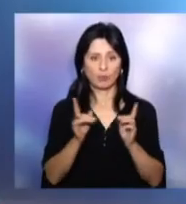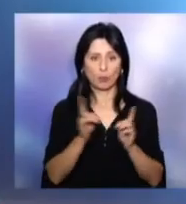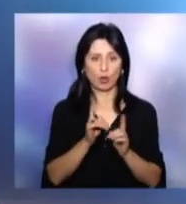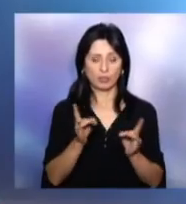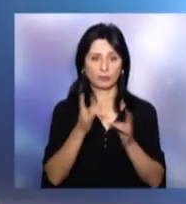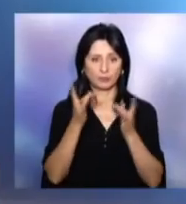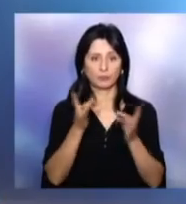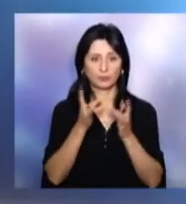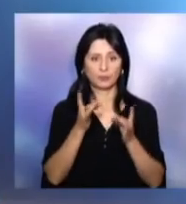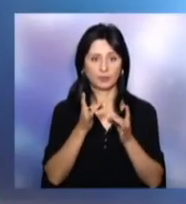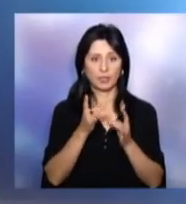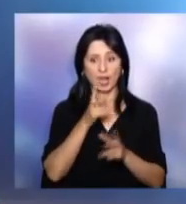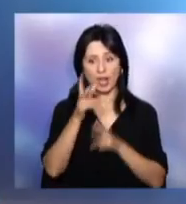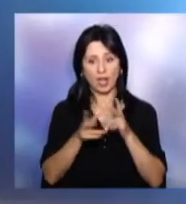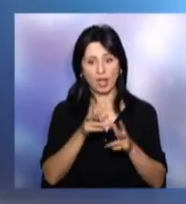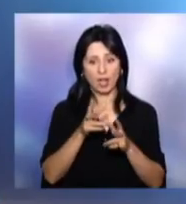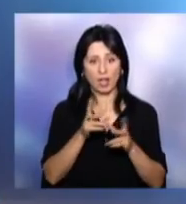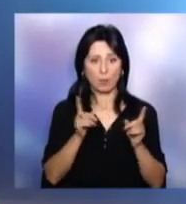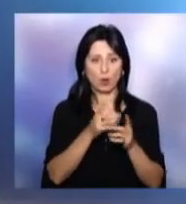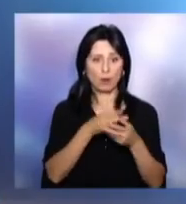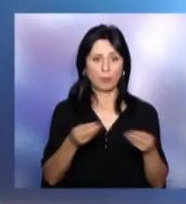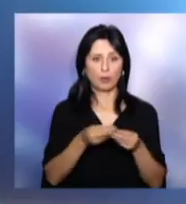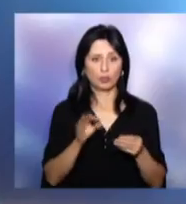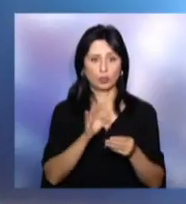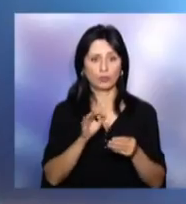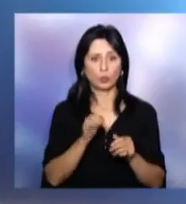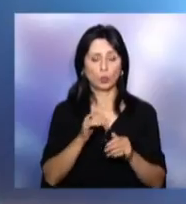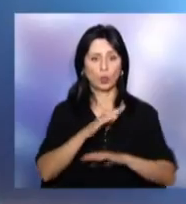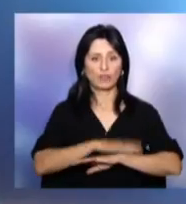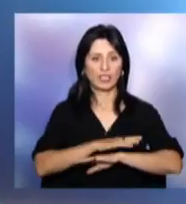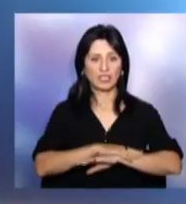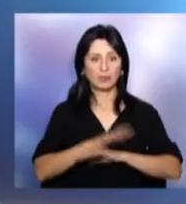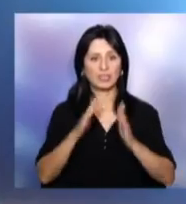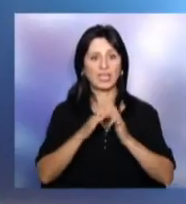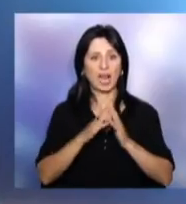მოკლედ გითხარით ღებინებაზე და მოკლედ დიარეზე, როგორ ვიქცევით